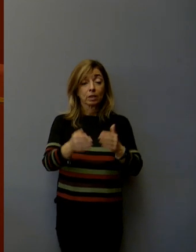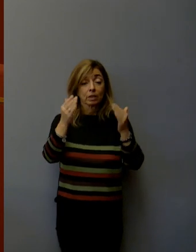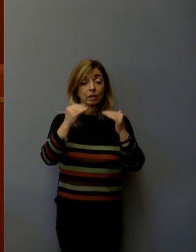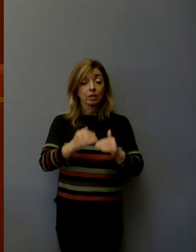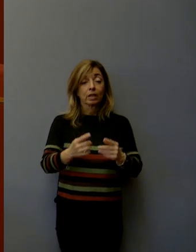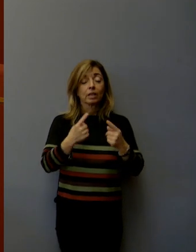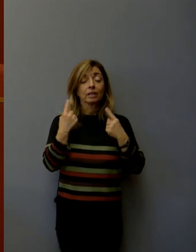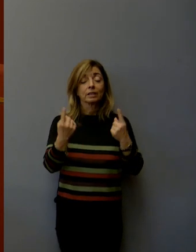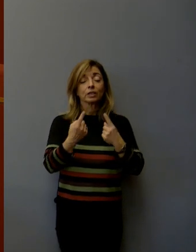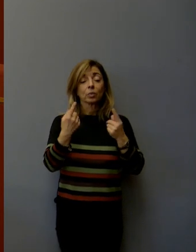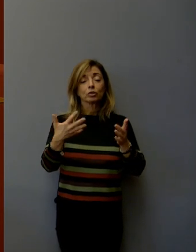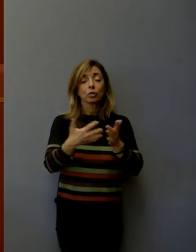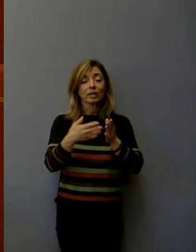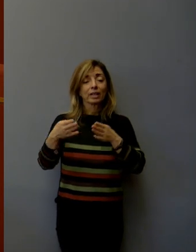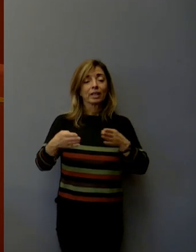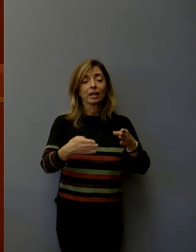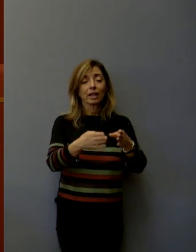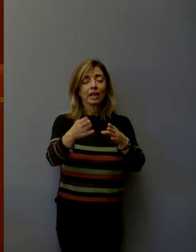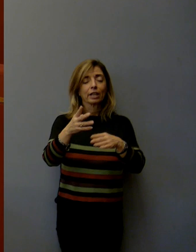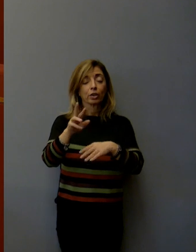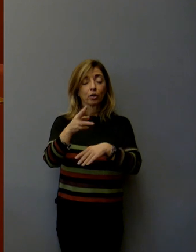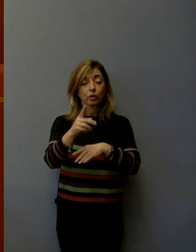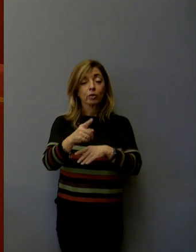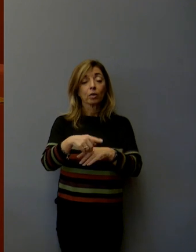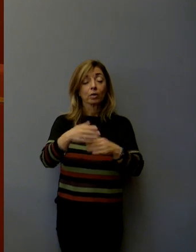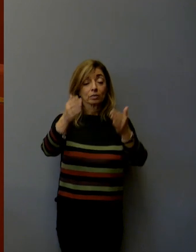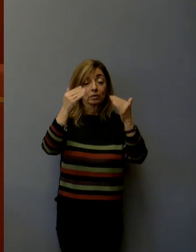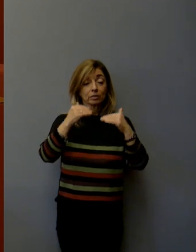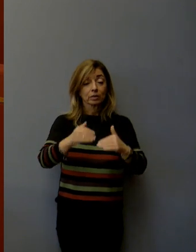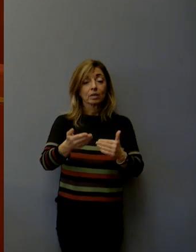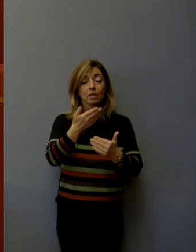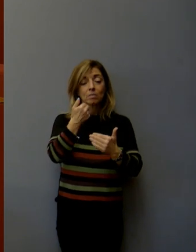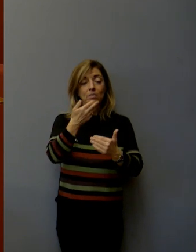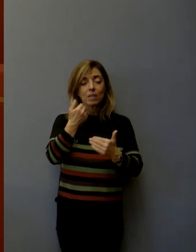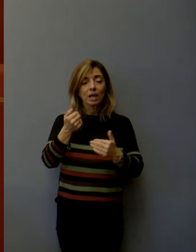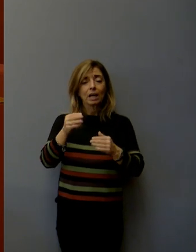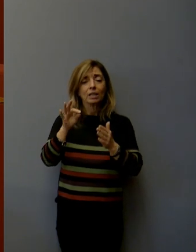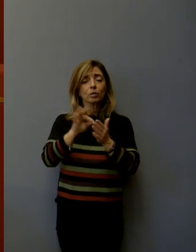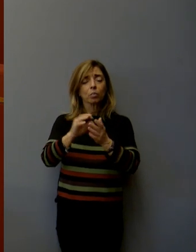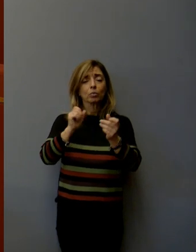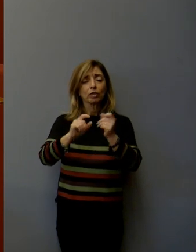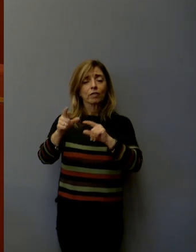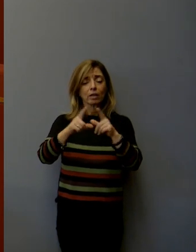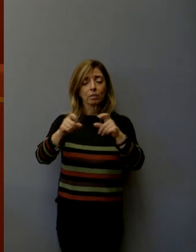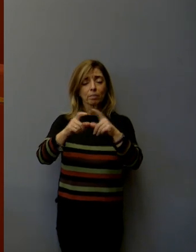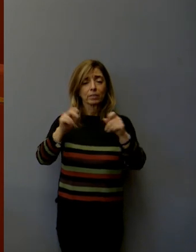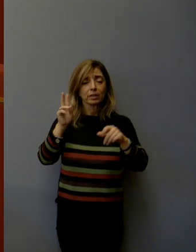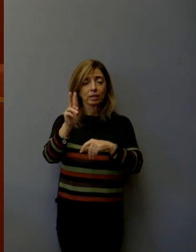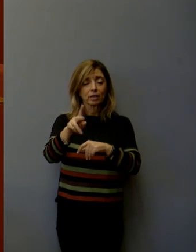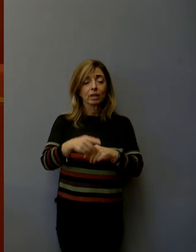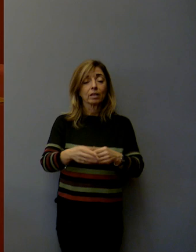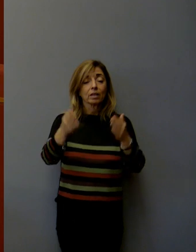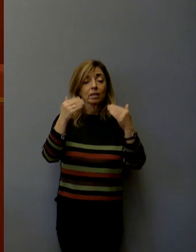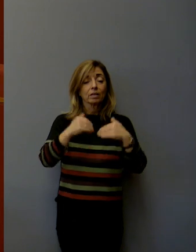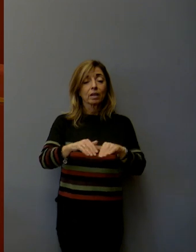critica nel riordinare 4504 carenza punti di vendita titoli di viaggio 4504 bis